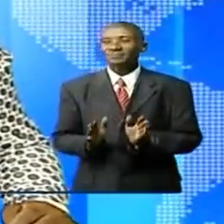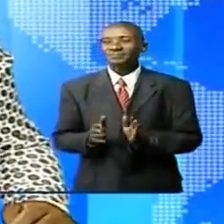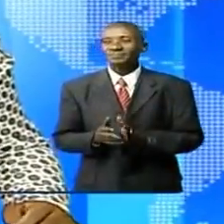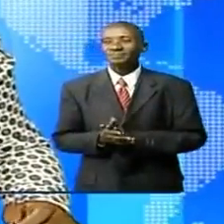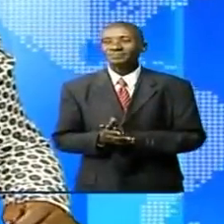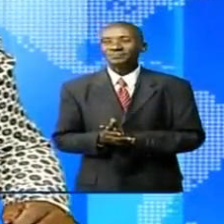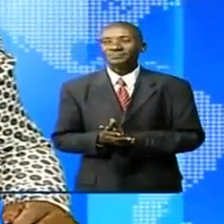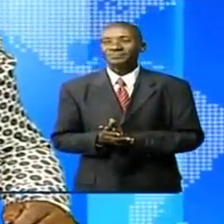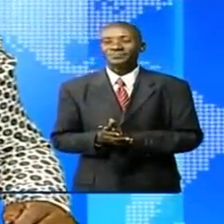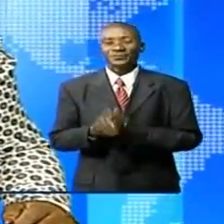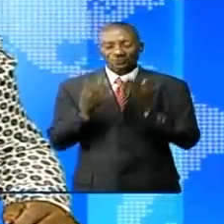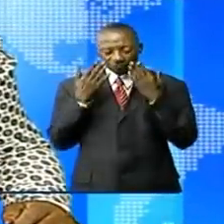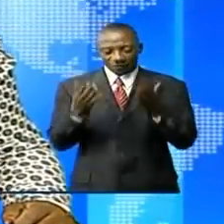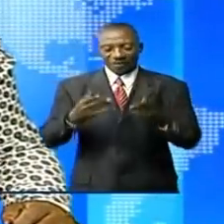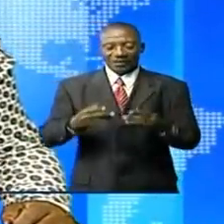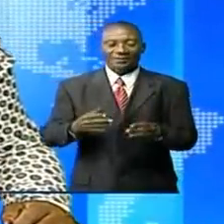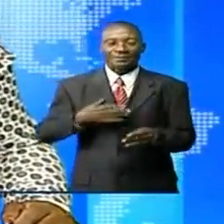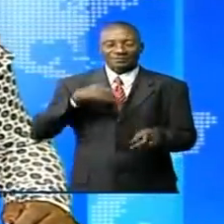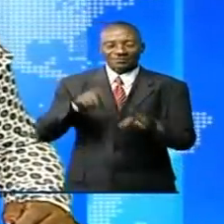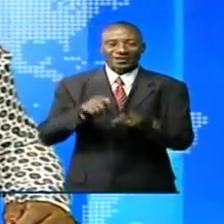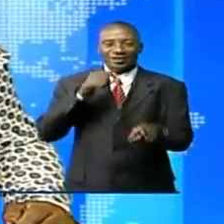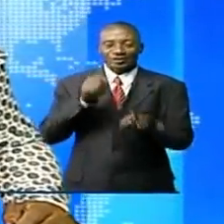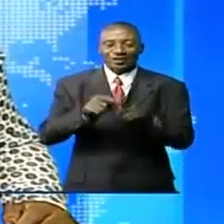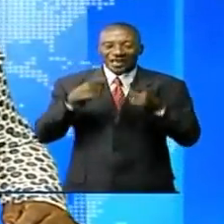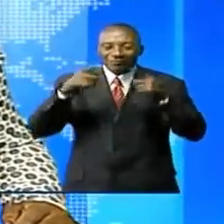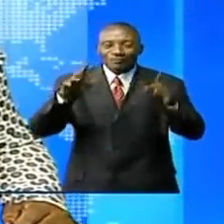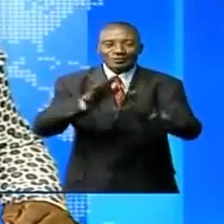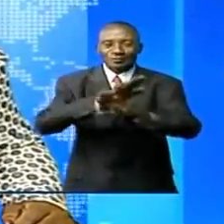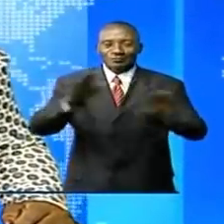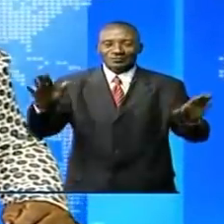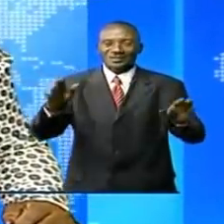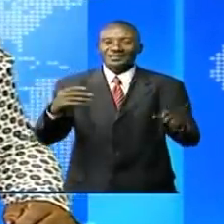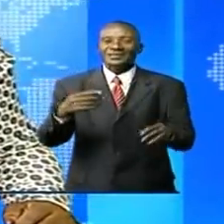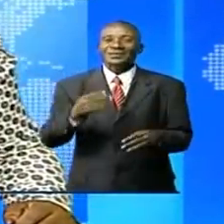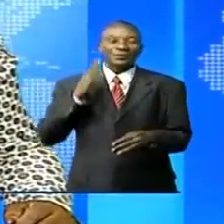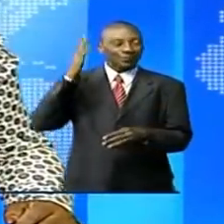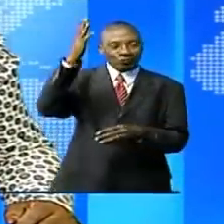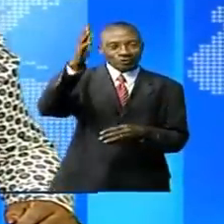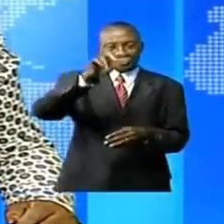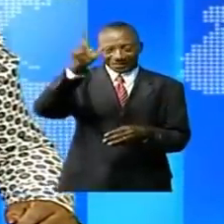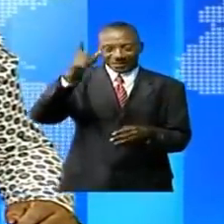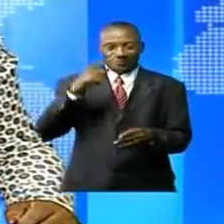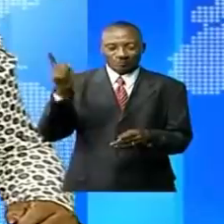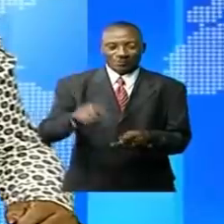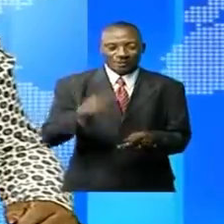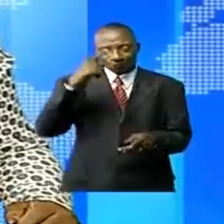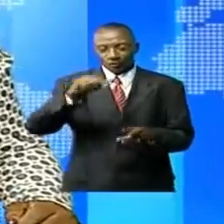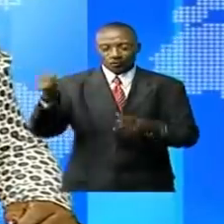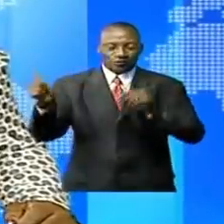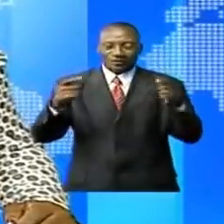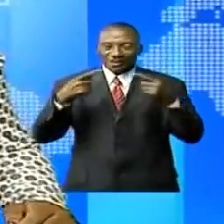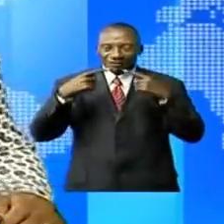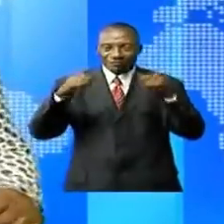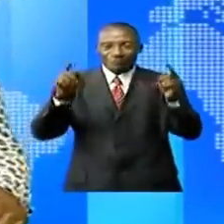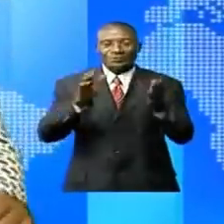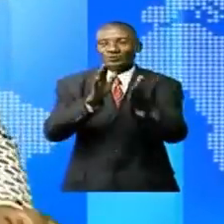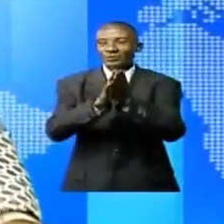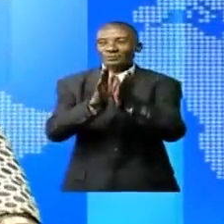2022. Fin de ce journal. Merci à vous, mesdames, messieurs, de nous avoir suivis. Françoise Bouella prend la main tout à l'heure à 20h. Moi,